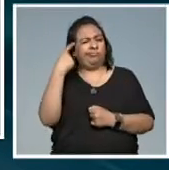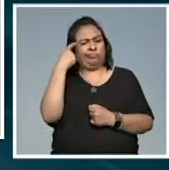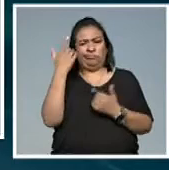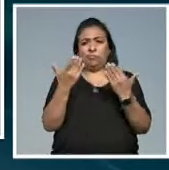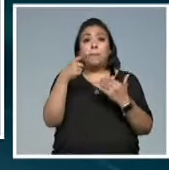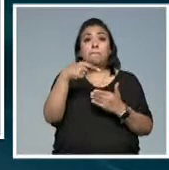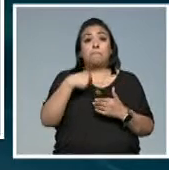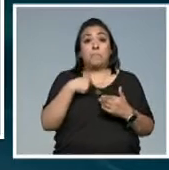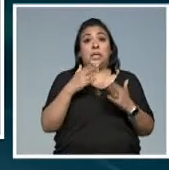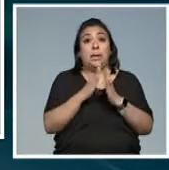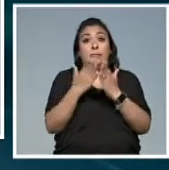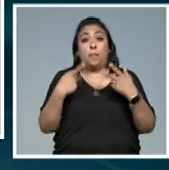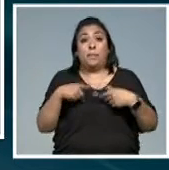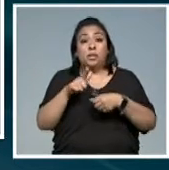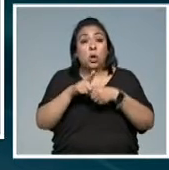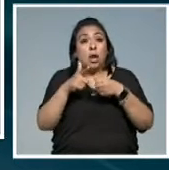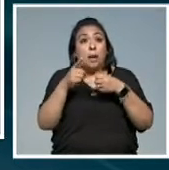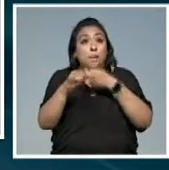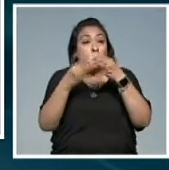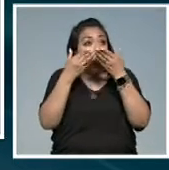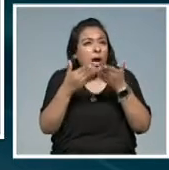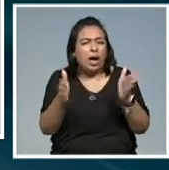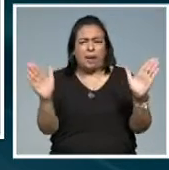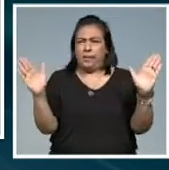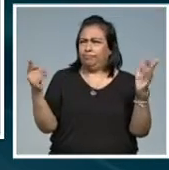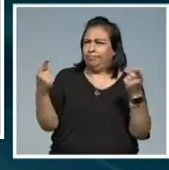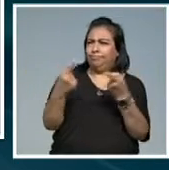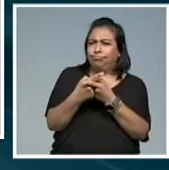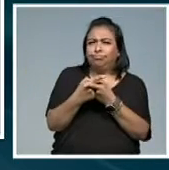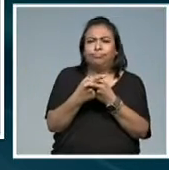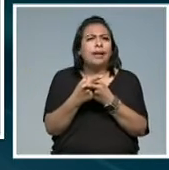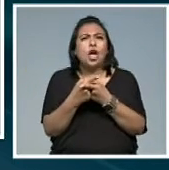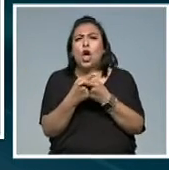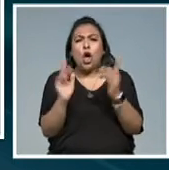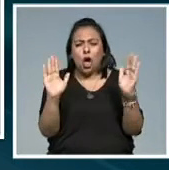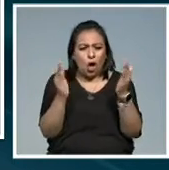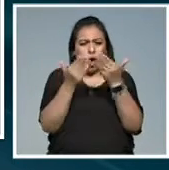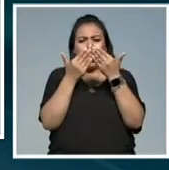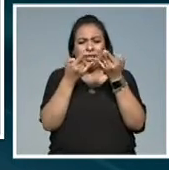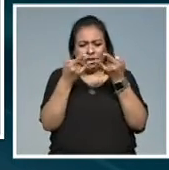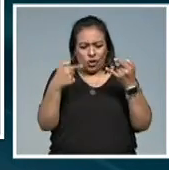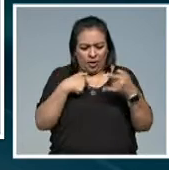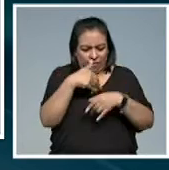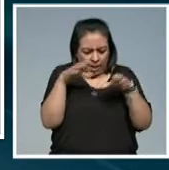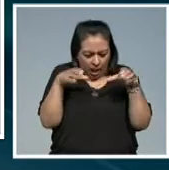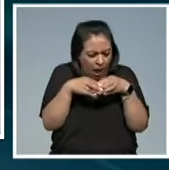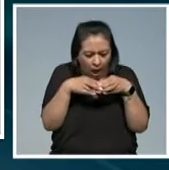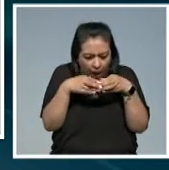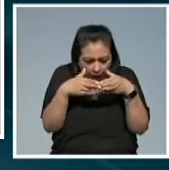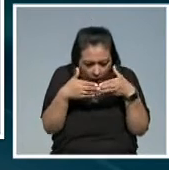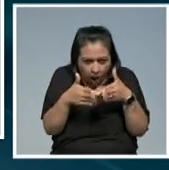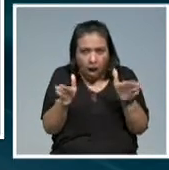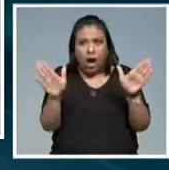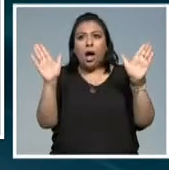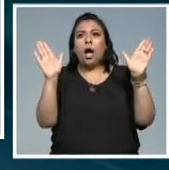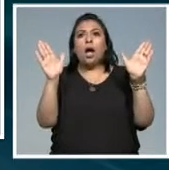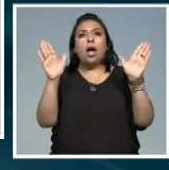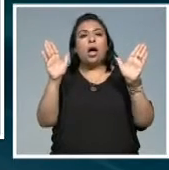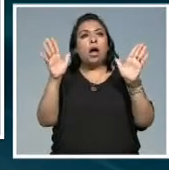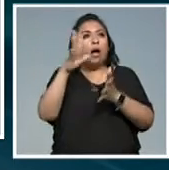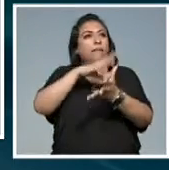più personale mi ha veramente aperta al mondo. Invece di richiudermi nella mia storia di famiglia, mi ha fatto veramente capire come il mondo